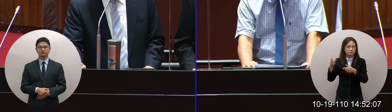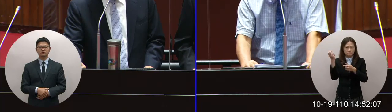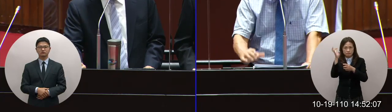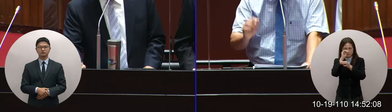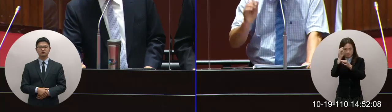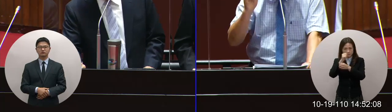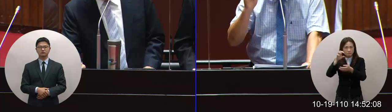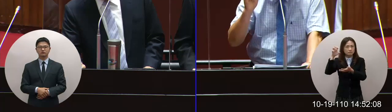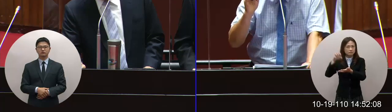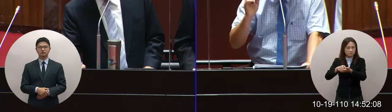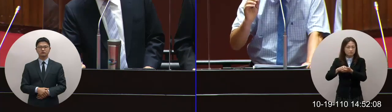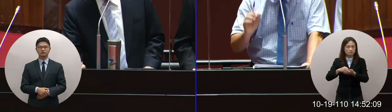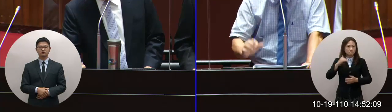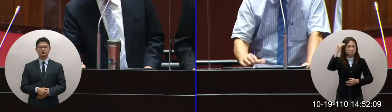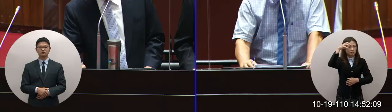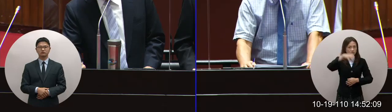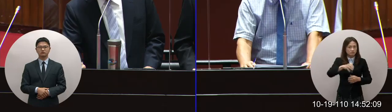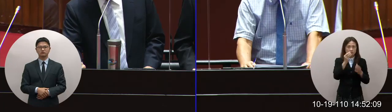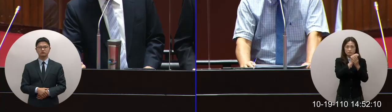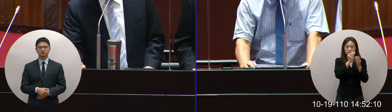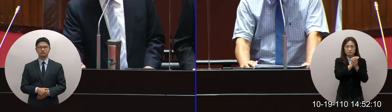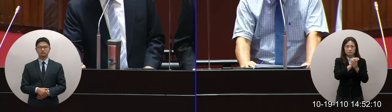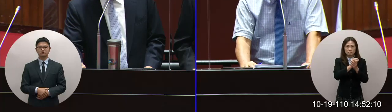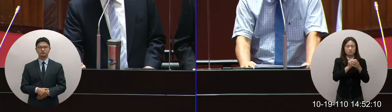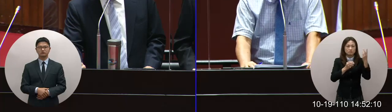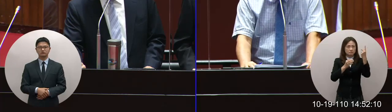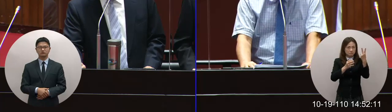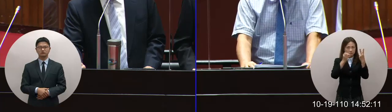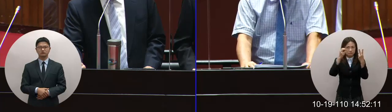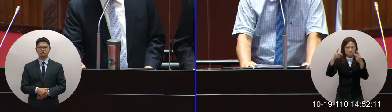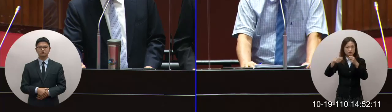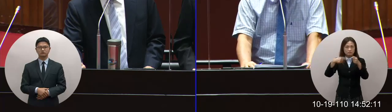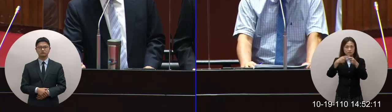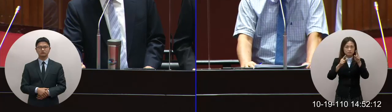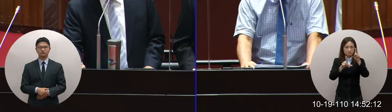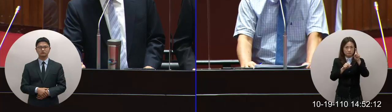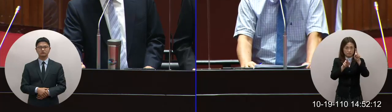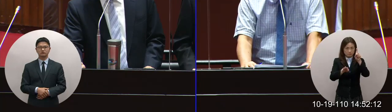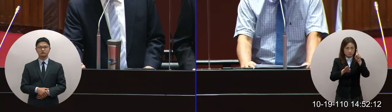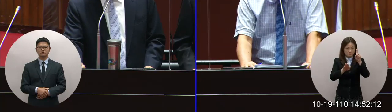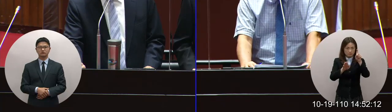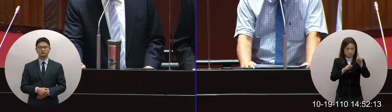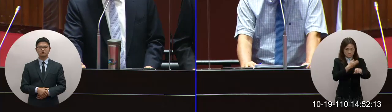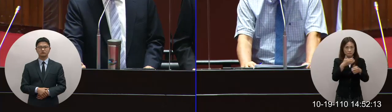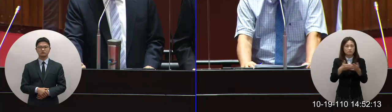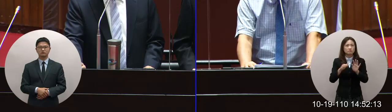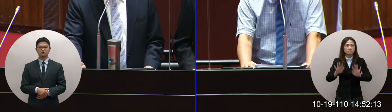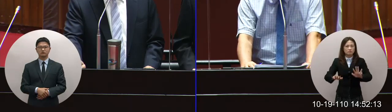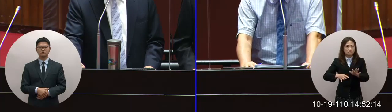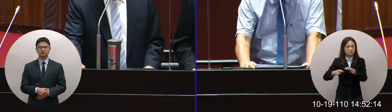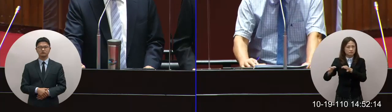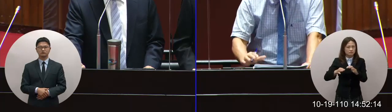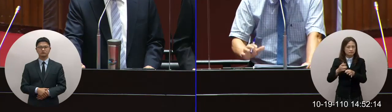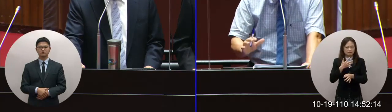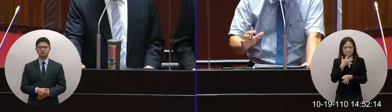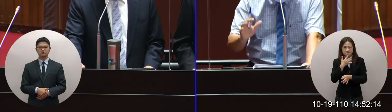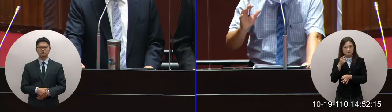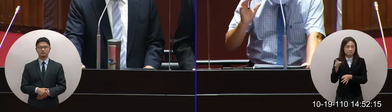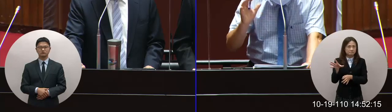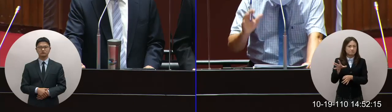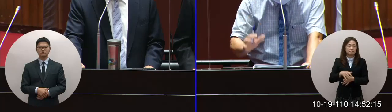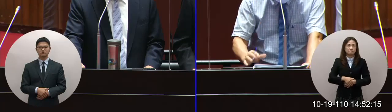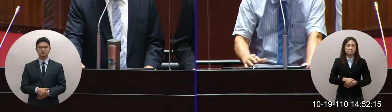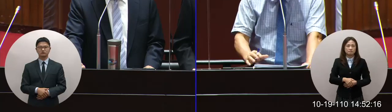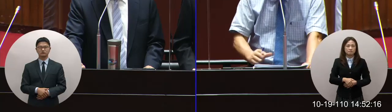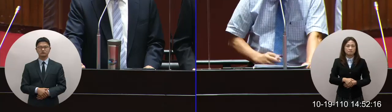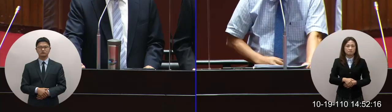端股票确实从2020年11月以来有交易异常的状况，